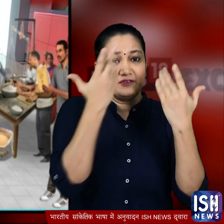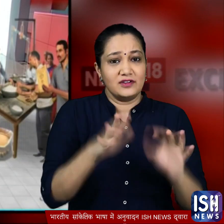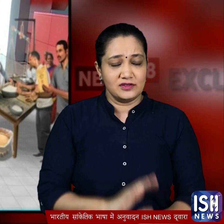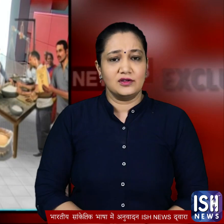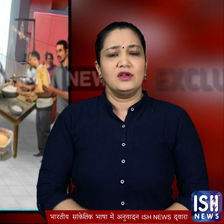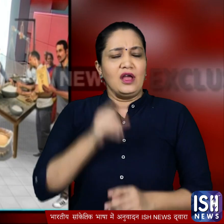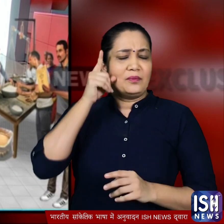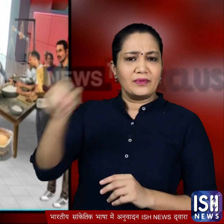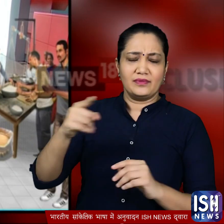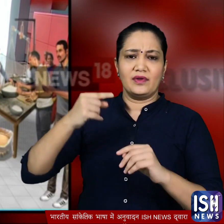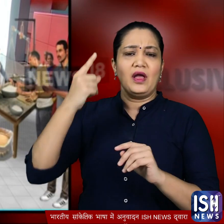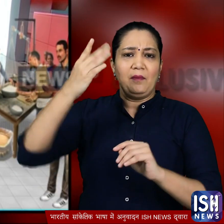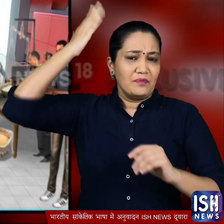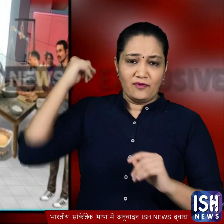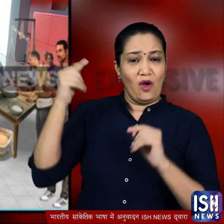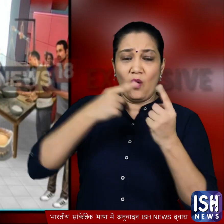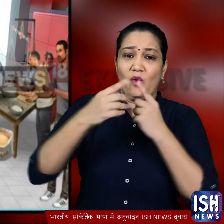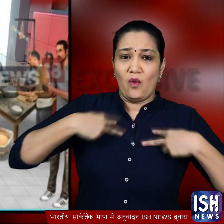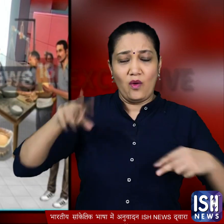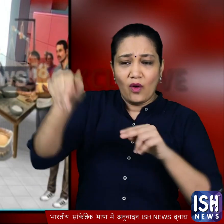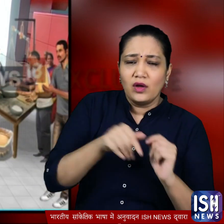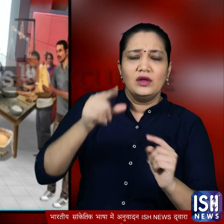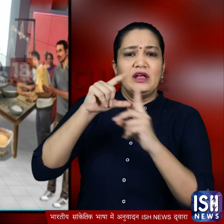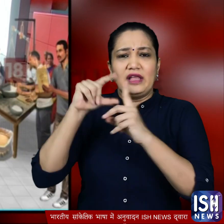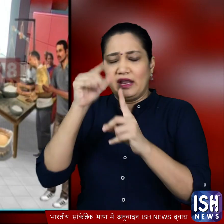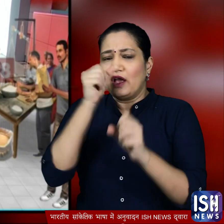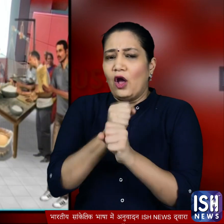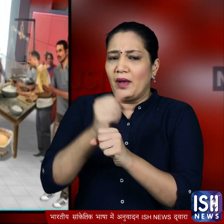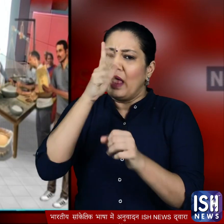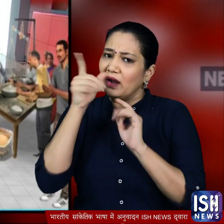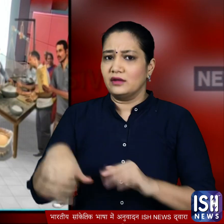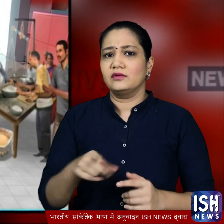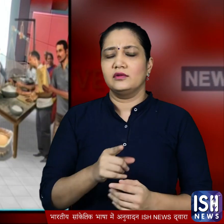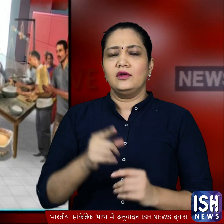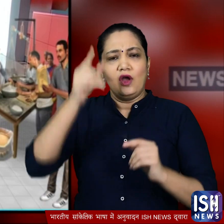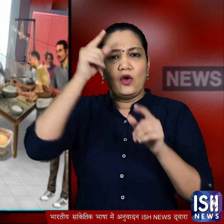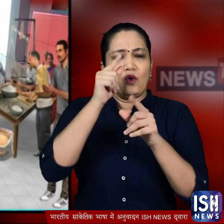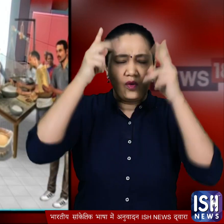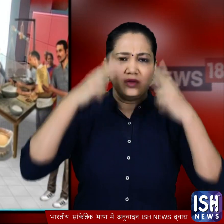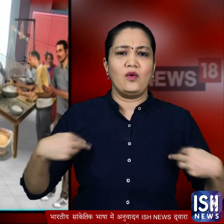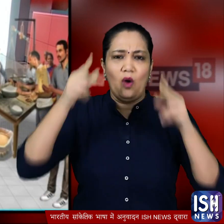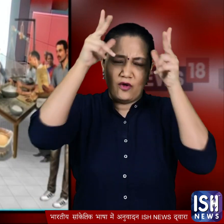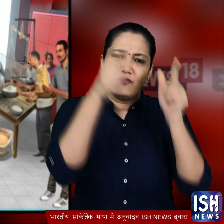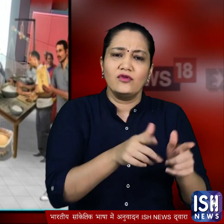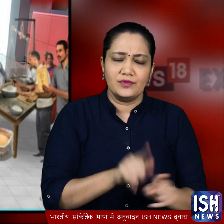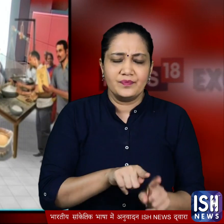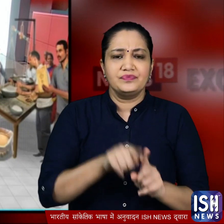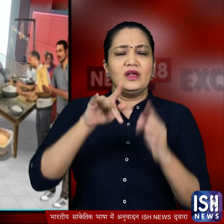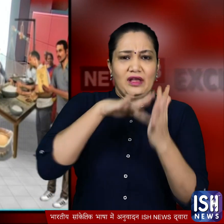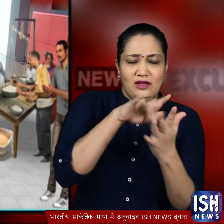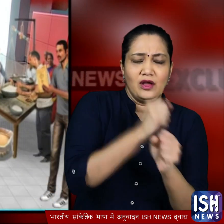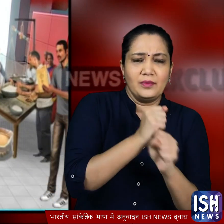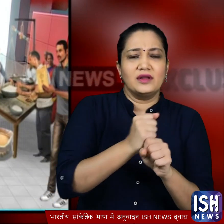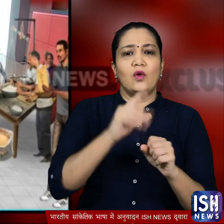जिसमें आरोप लगाया गया कि पिछली सुनवाई में दिल्ली सरकार ने गलत बयान देकर कोर्ट को गुमराह किया, जबकि केंद्र की ओर से अदालत को यह बताया गया